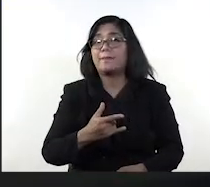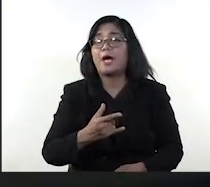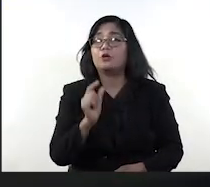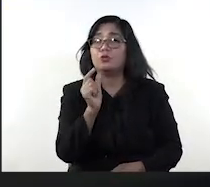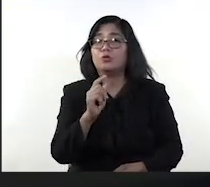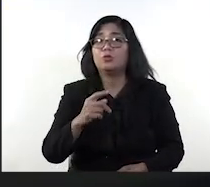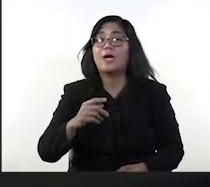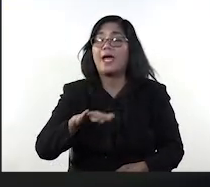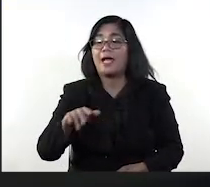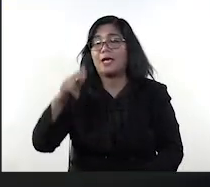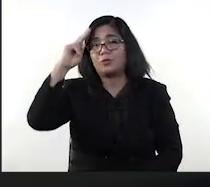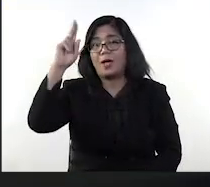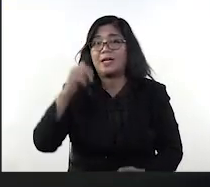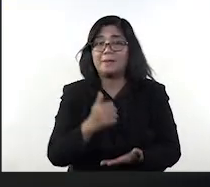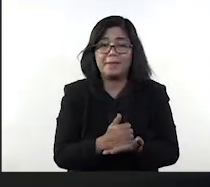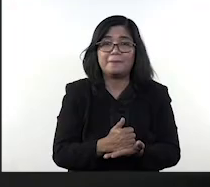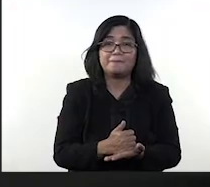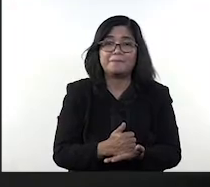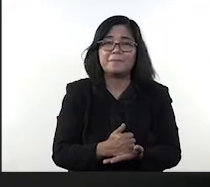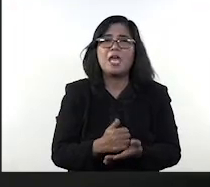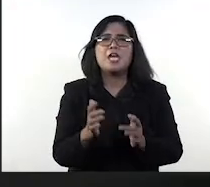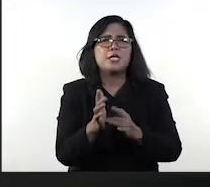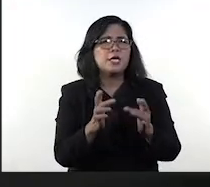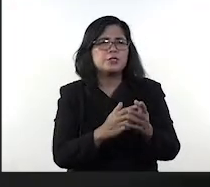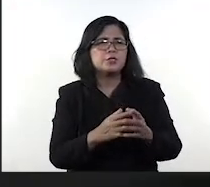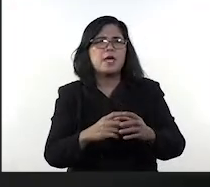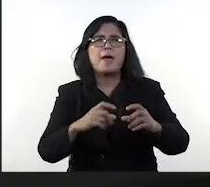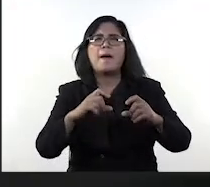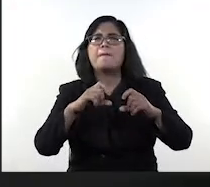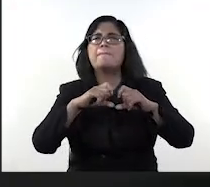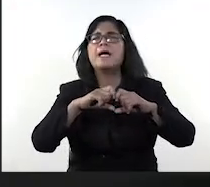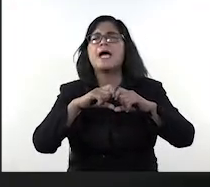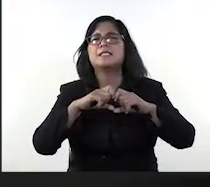Hai Jesus I love